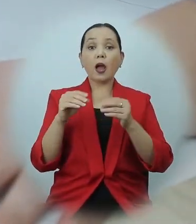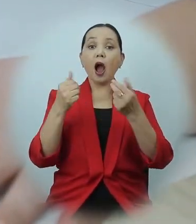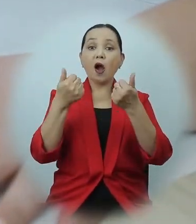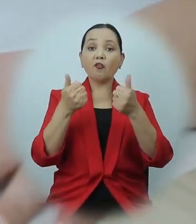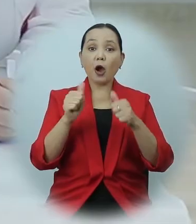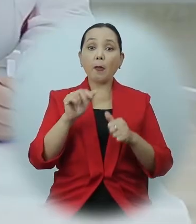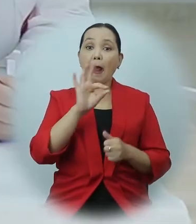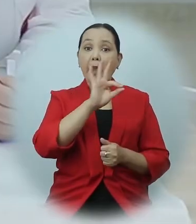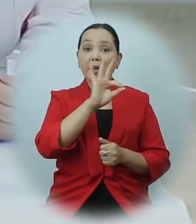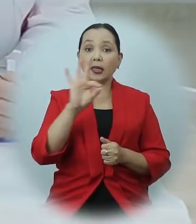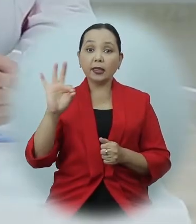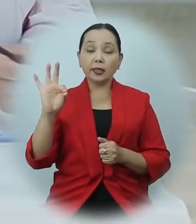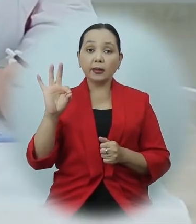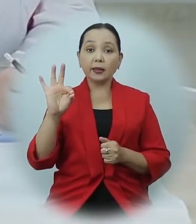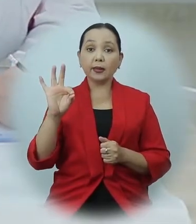Оформляем линию